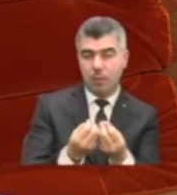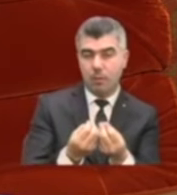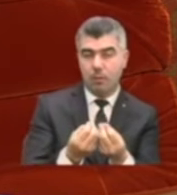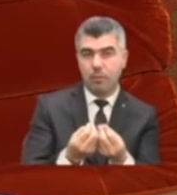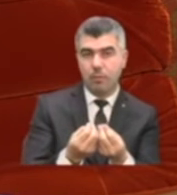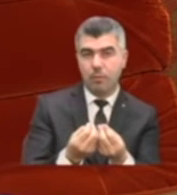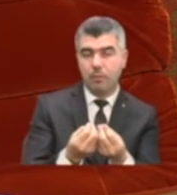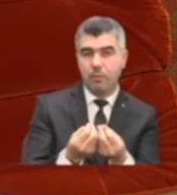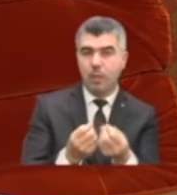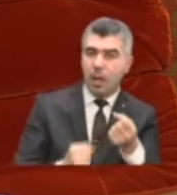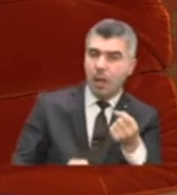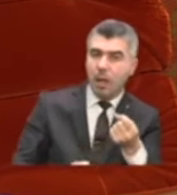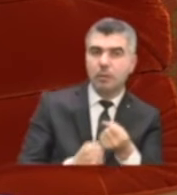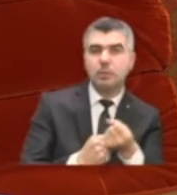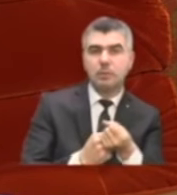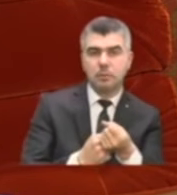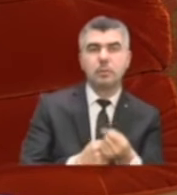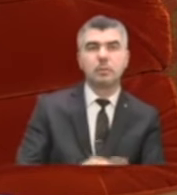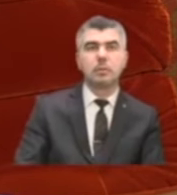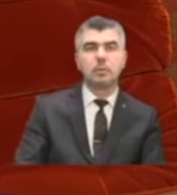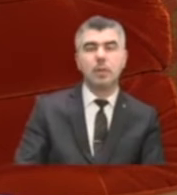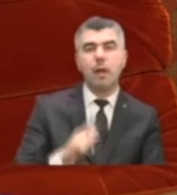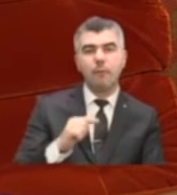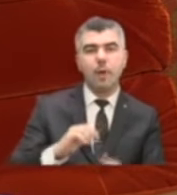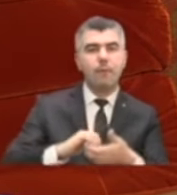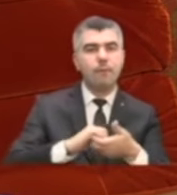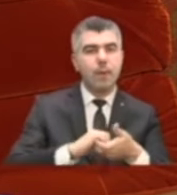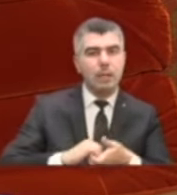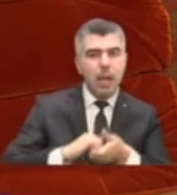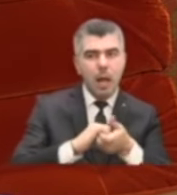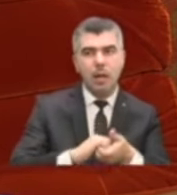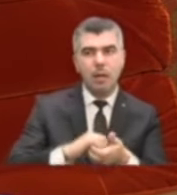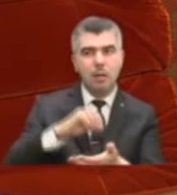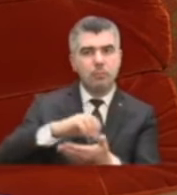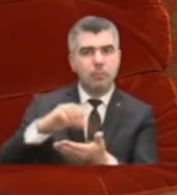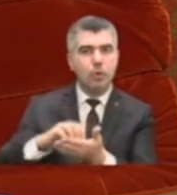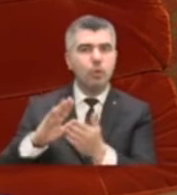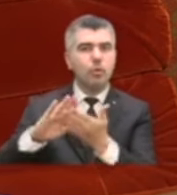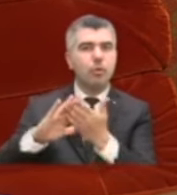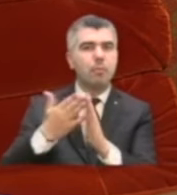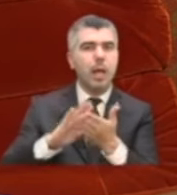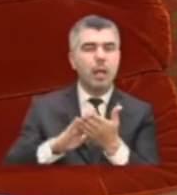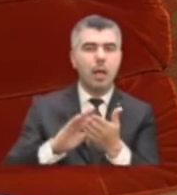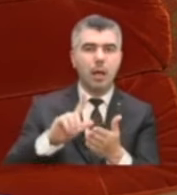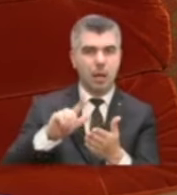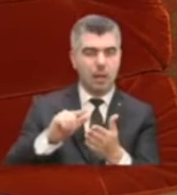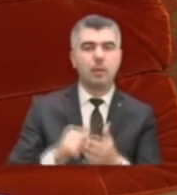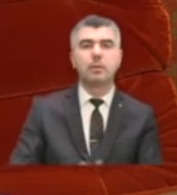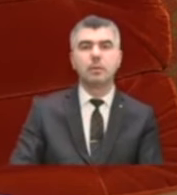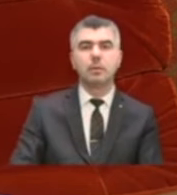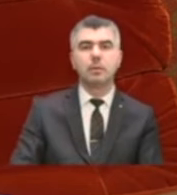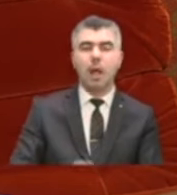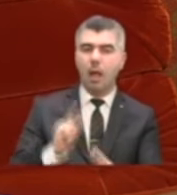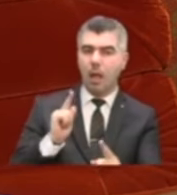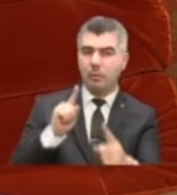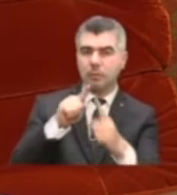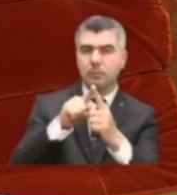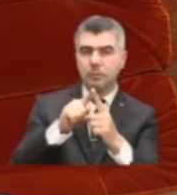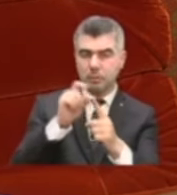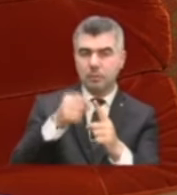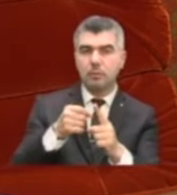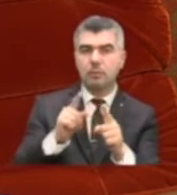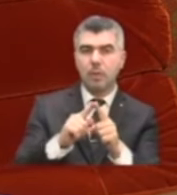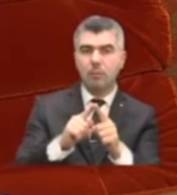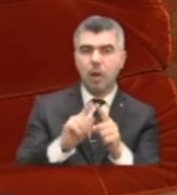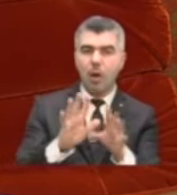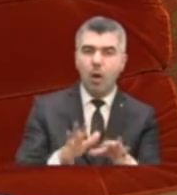للنهوض بهذا القطاع مع الفيدراليات والمتعاونيات في القطاع، عبر التركيز ايضا على المعادن